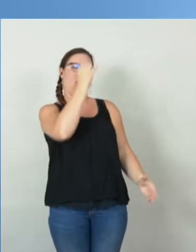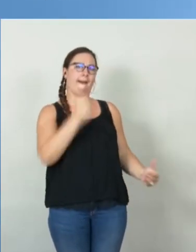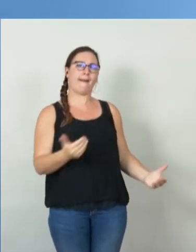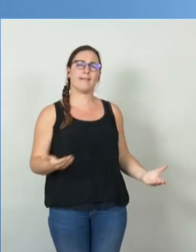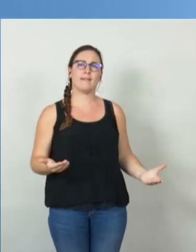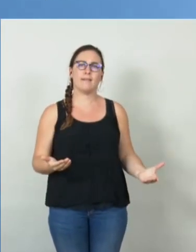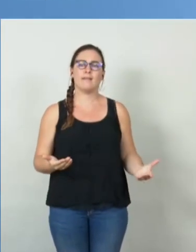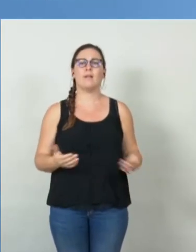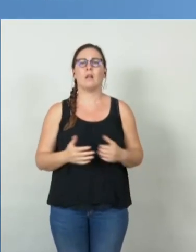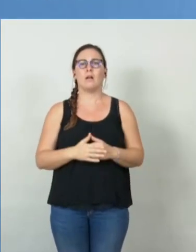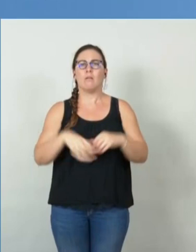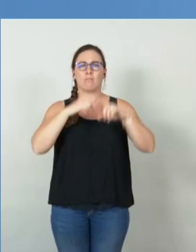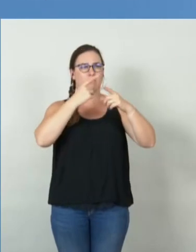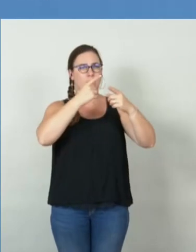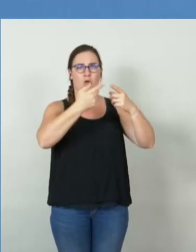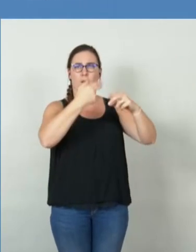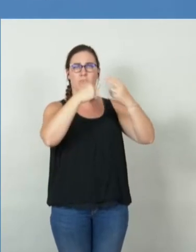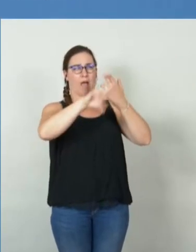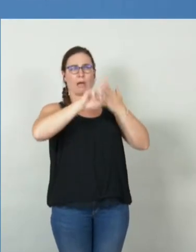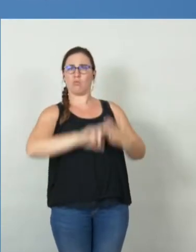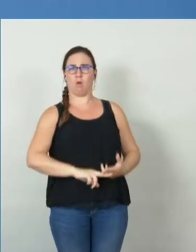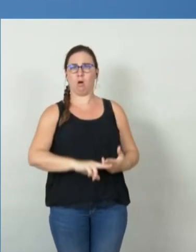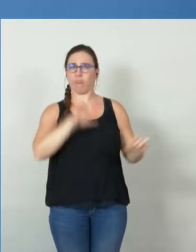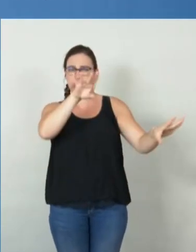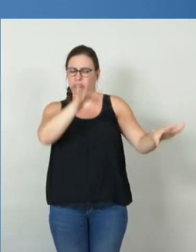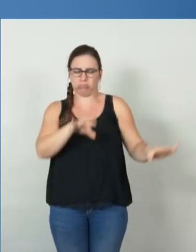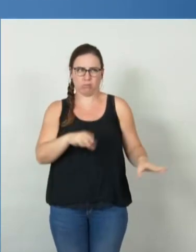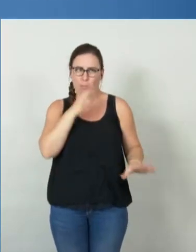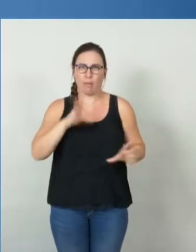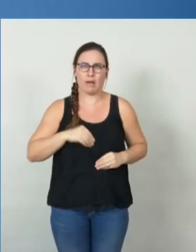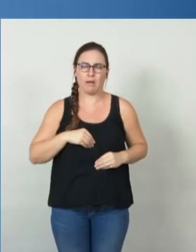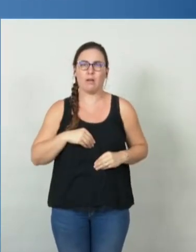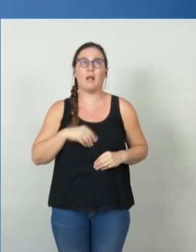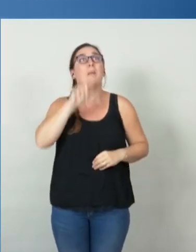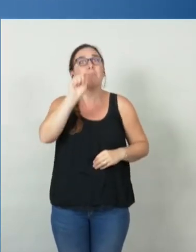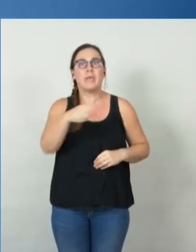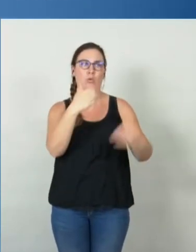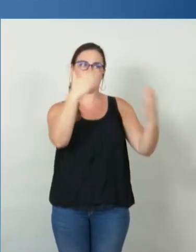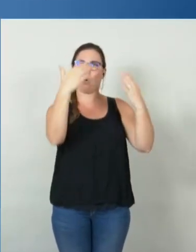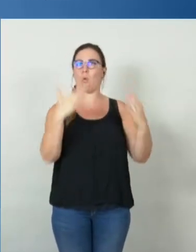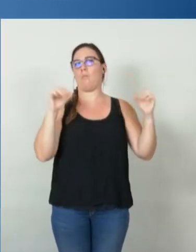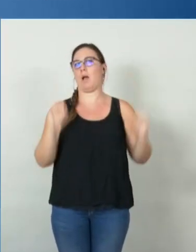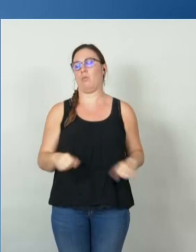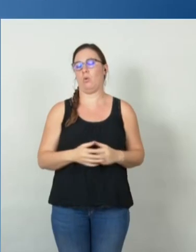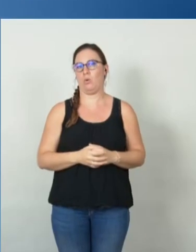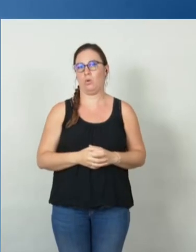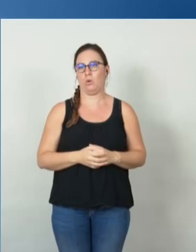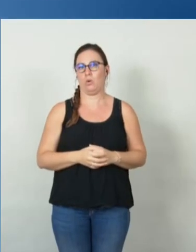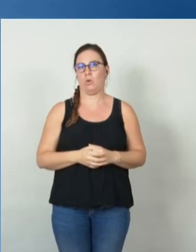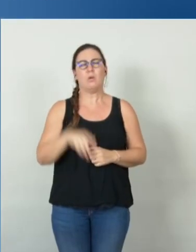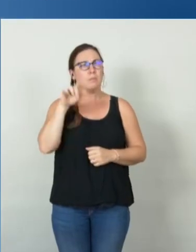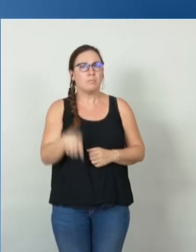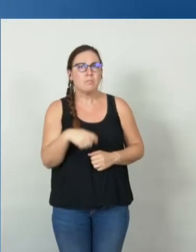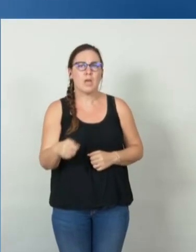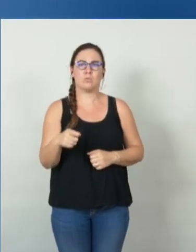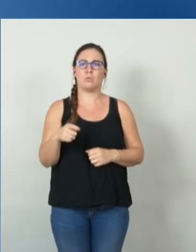donc vos arguments sont absolument irrecevables et bien sûr que c'est comparable et bien sûr que les choses